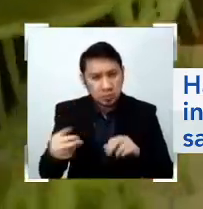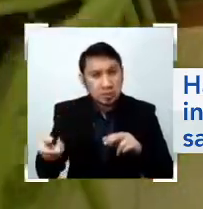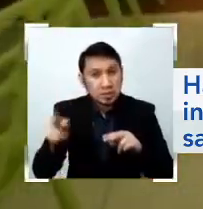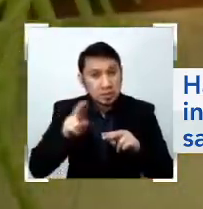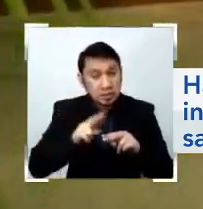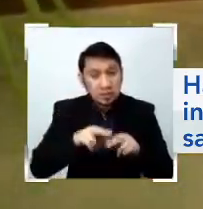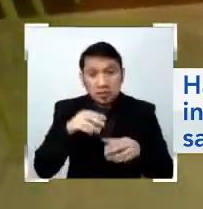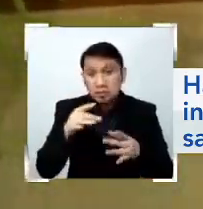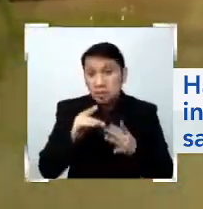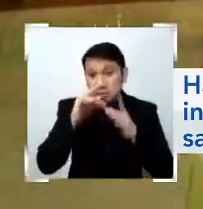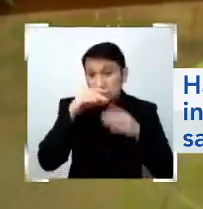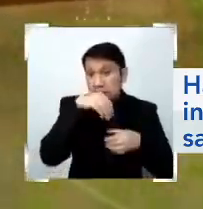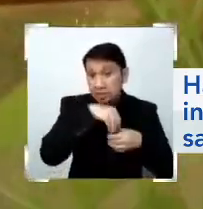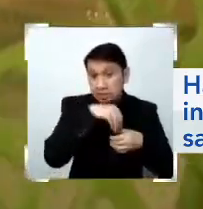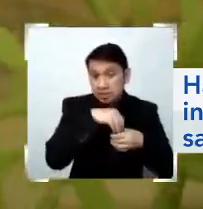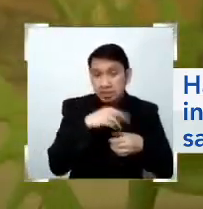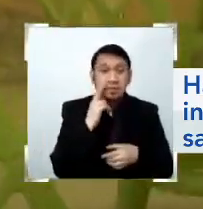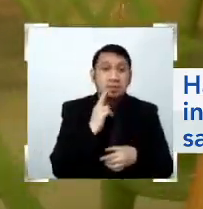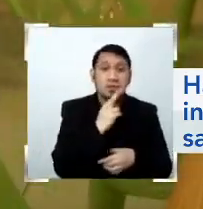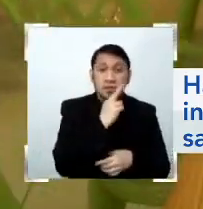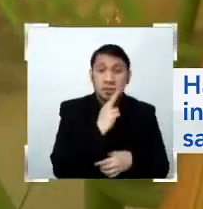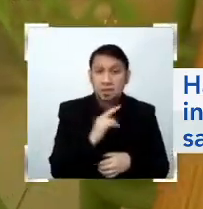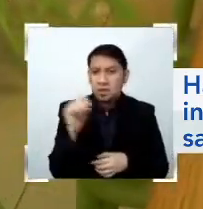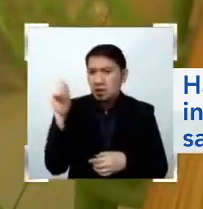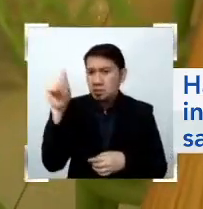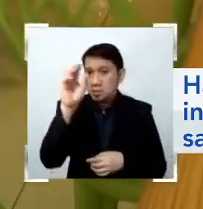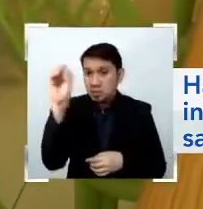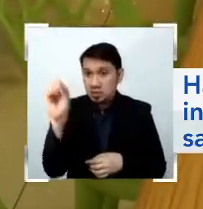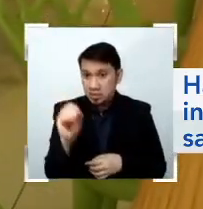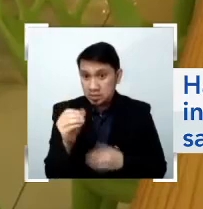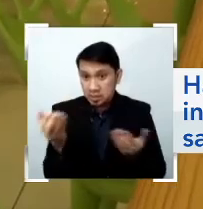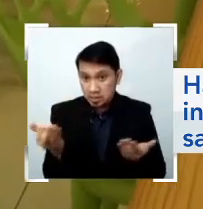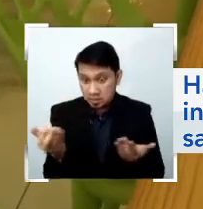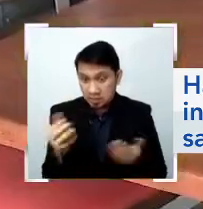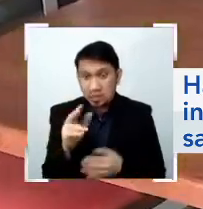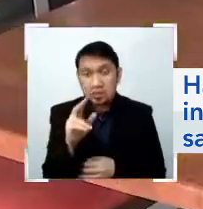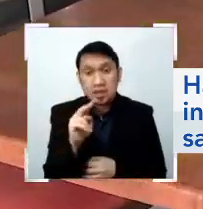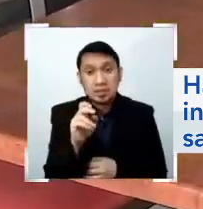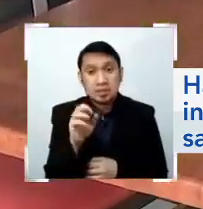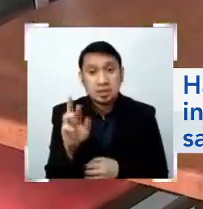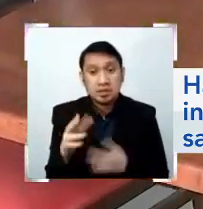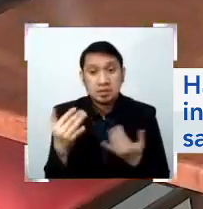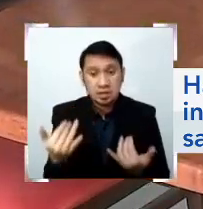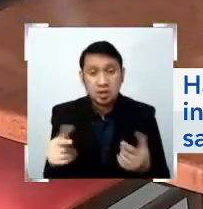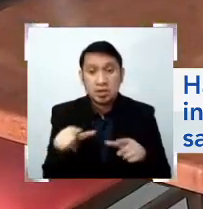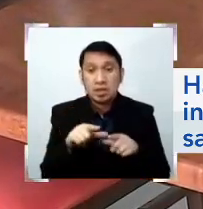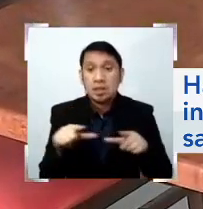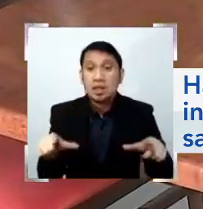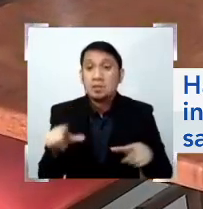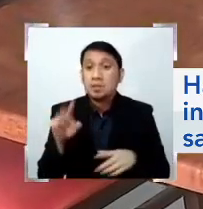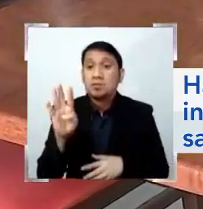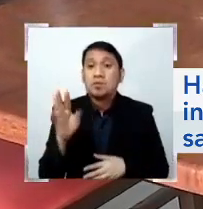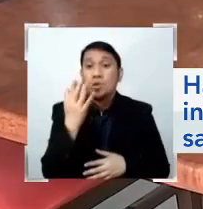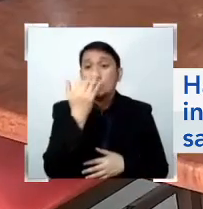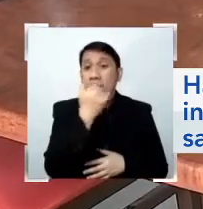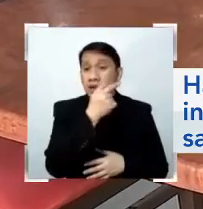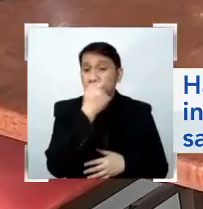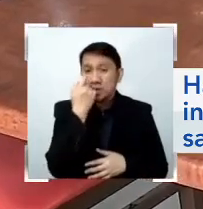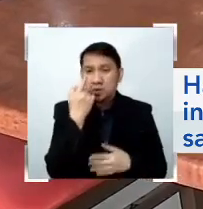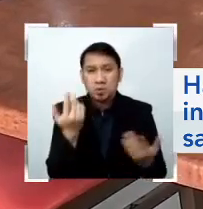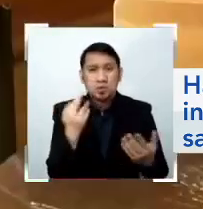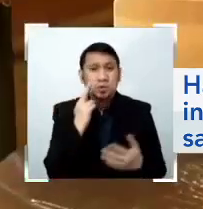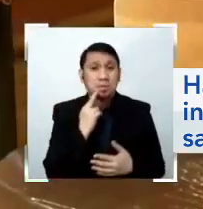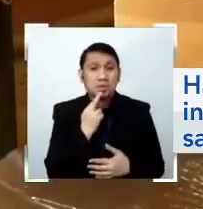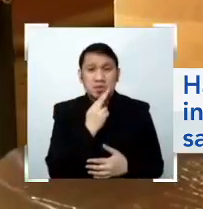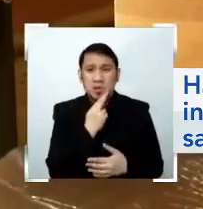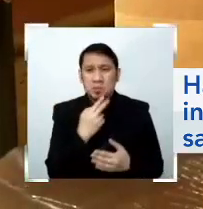dining. 10% ang pinatutupad ngayon sa Metro Manila na nasa Alert Level 4. Hirap pa rin kasi makabawi ang restaurant sector